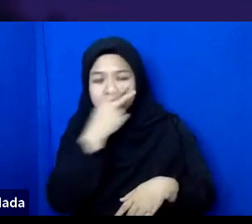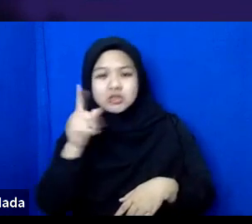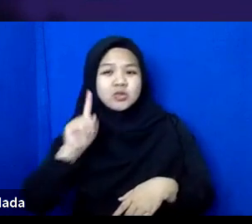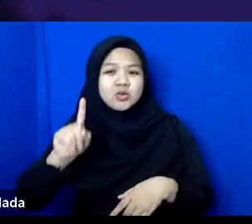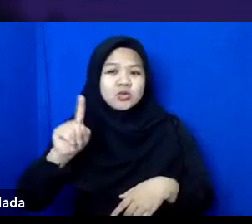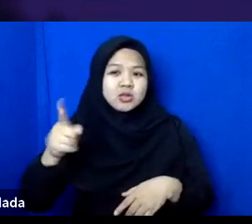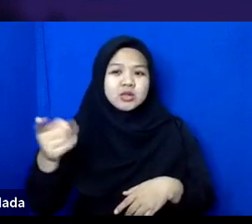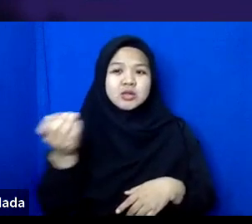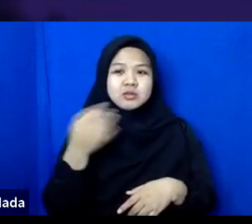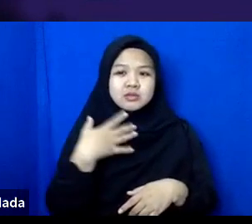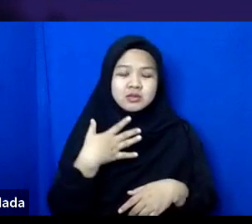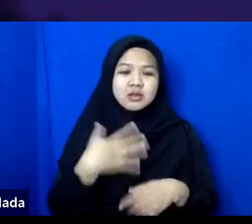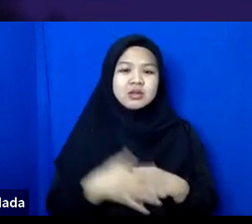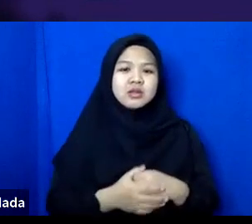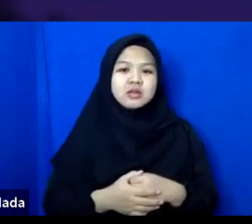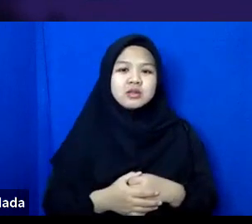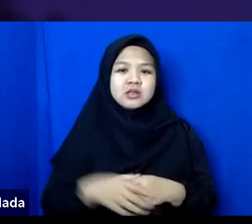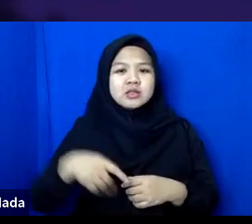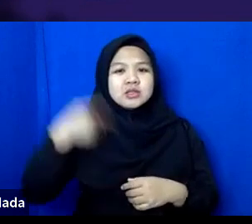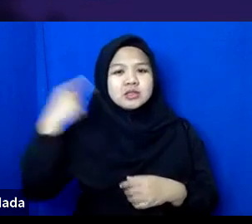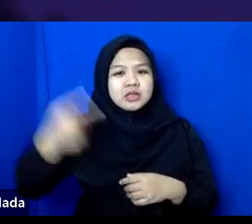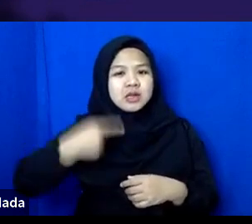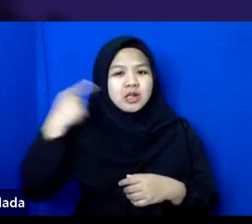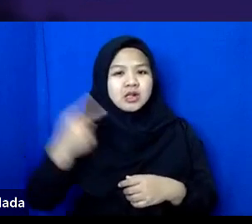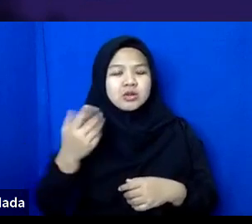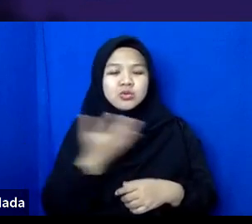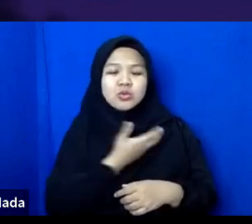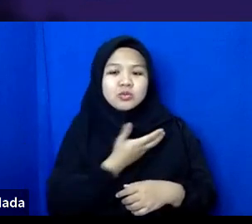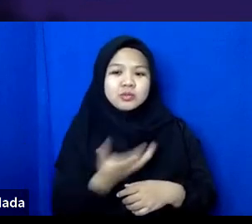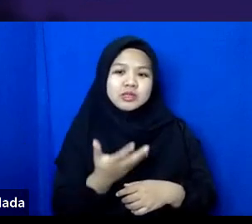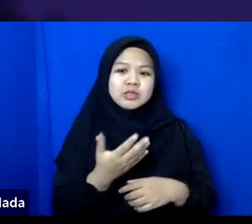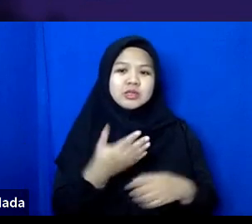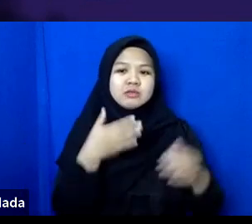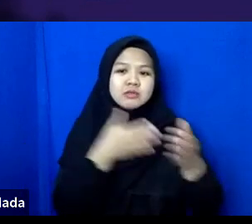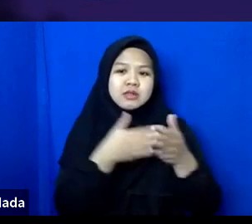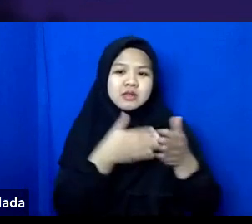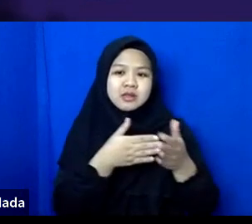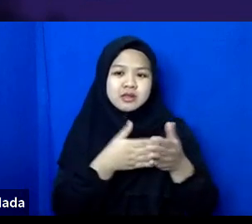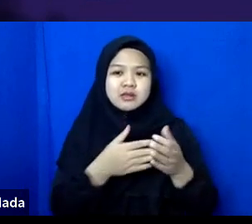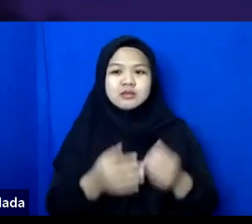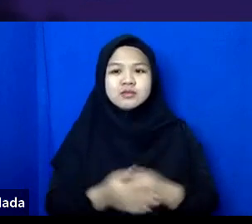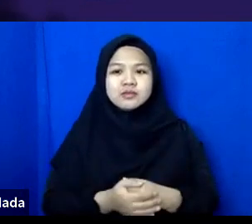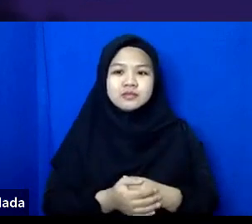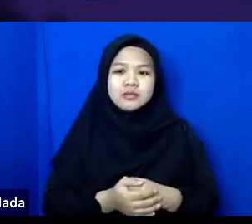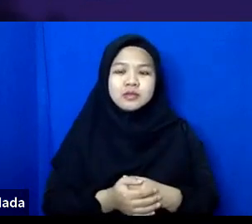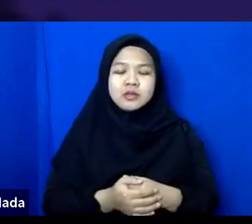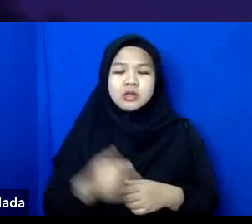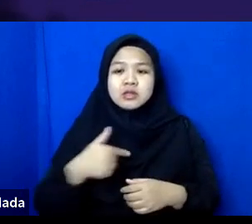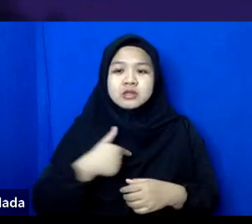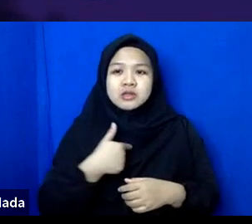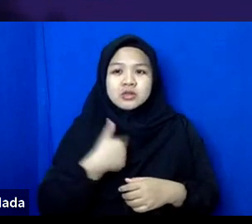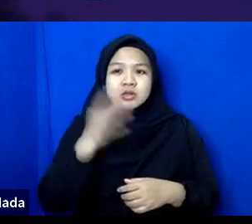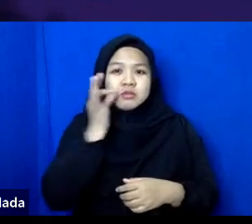one dia bilang dan dia apa namanya selalu pengen Apa nama challenge tantangan Nah jadi kurang lebih saya